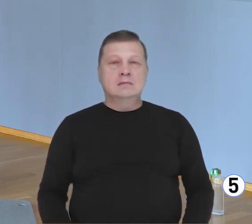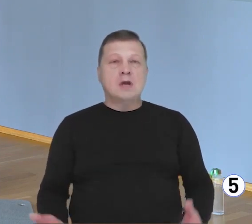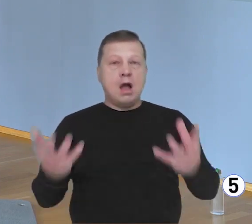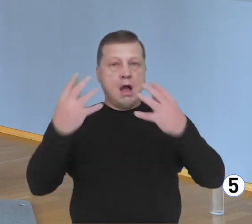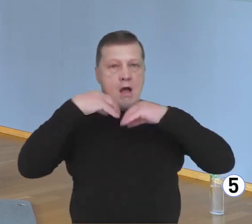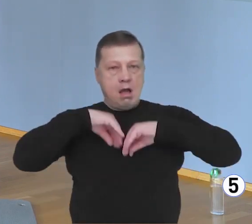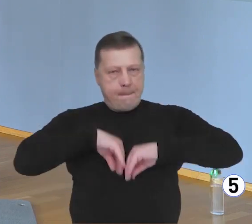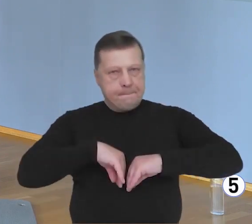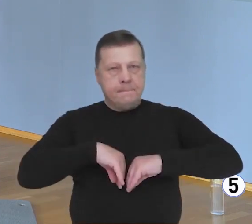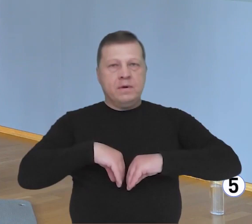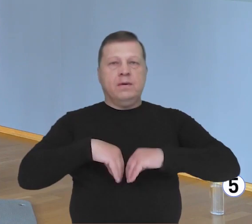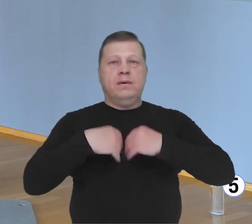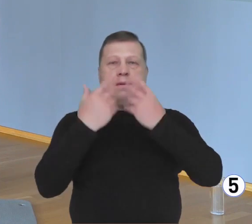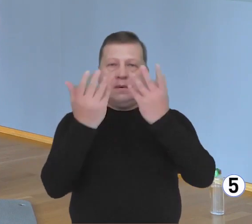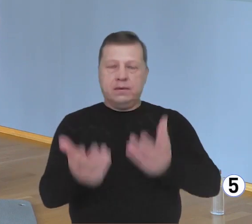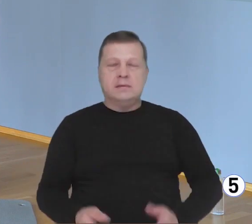Oddychaj głęboko.